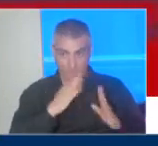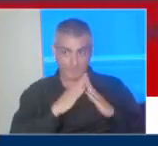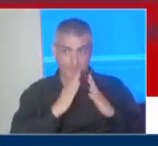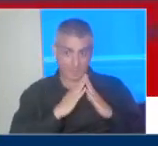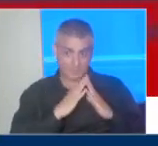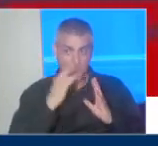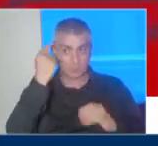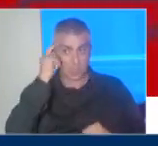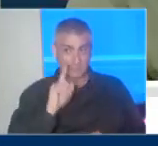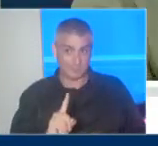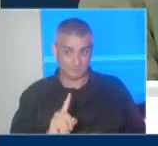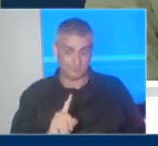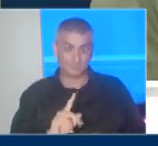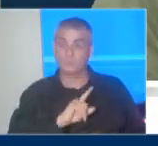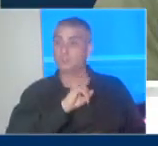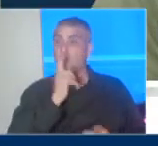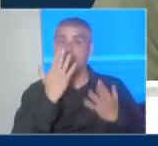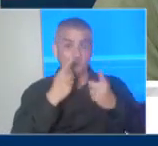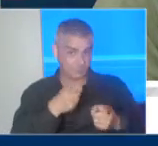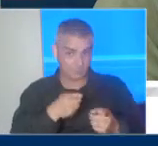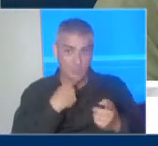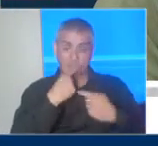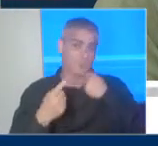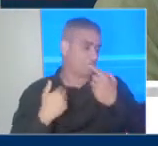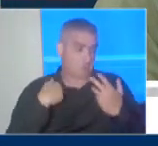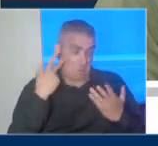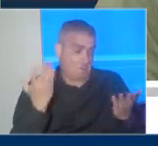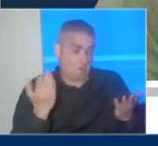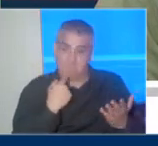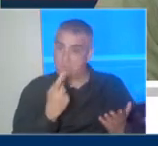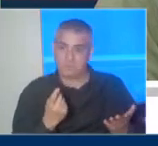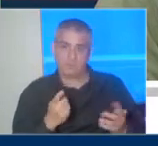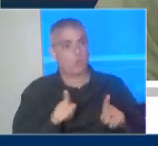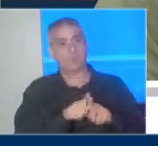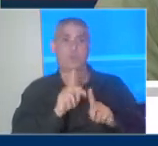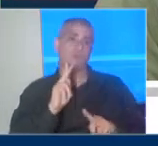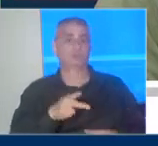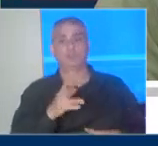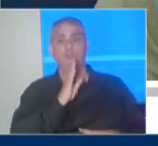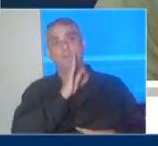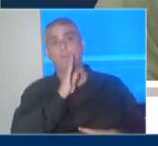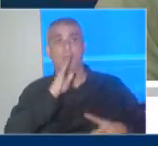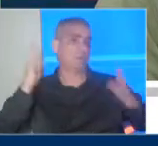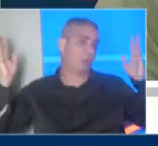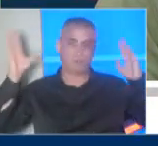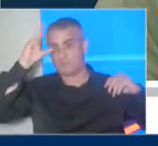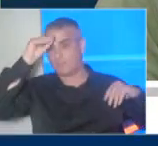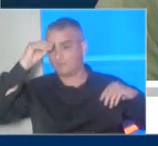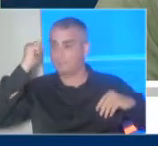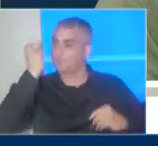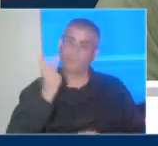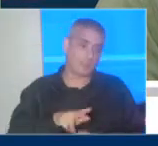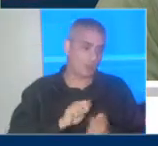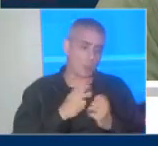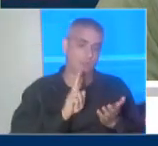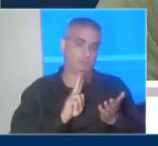בבית יודעים שכל המספרים האלה שאתה שולף, שגם אני לא מבינה למה אתה שולף אותם, כאילו יש איזושהי בעיה של גברים שנרצחים